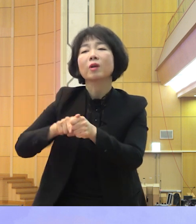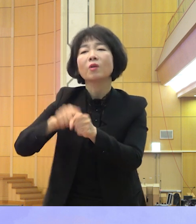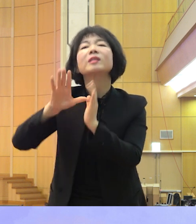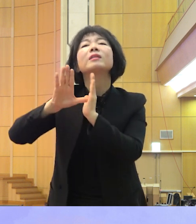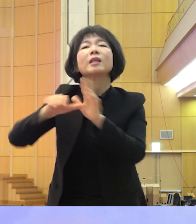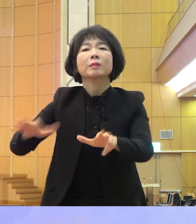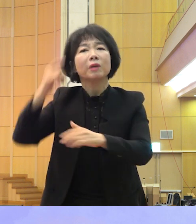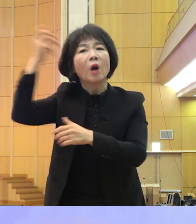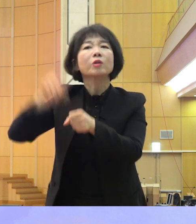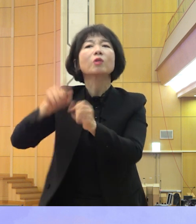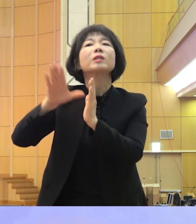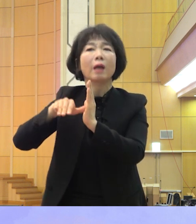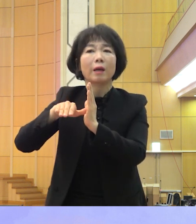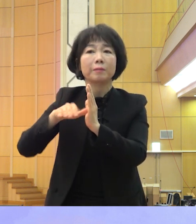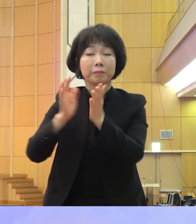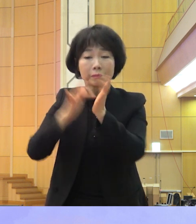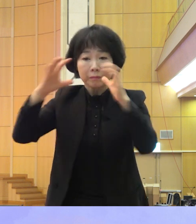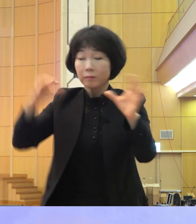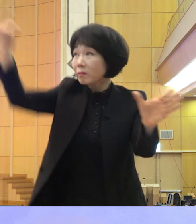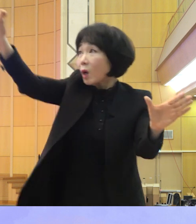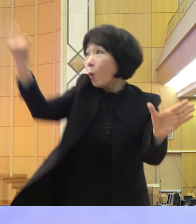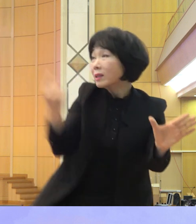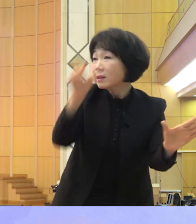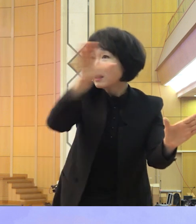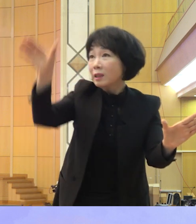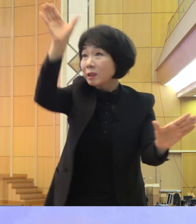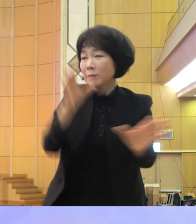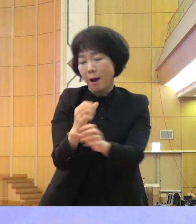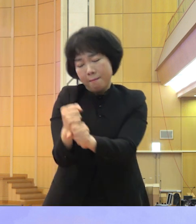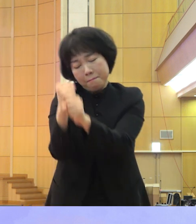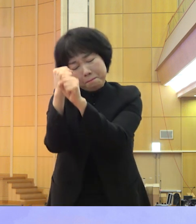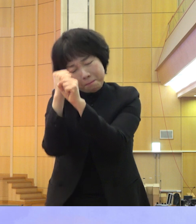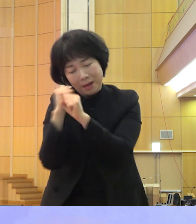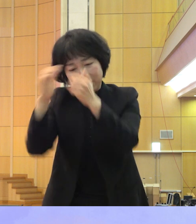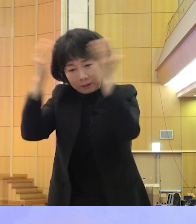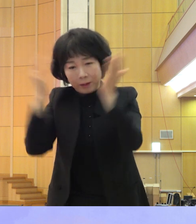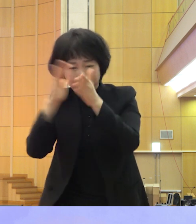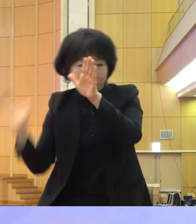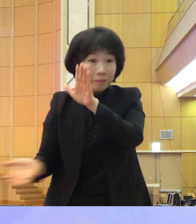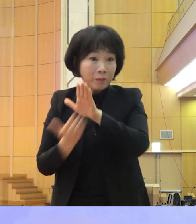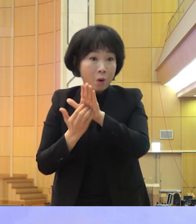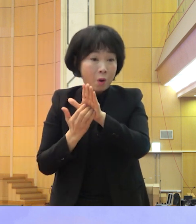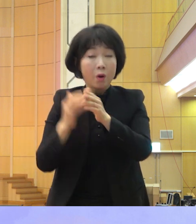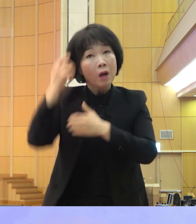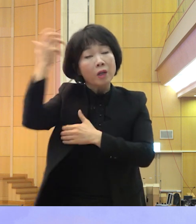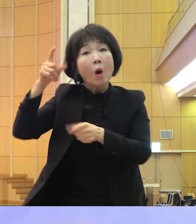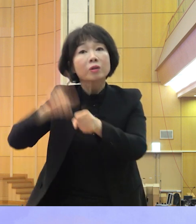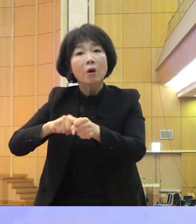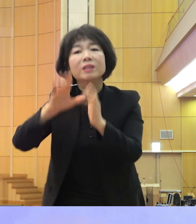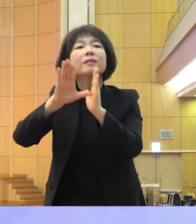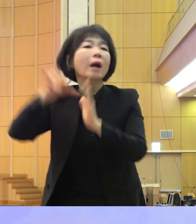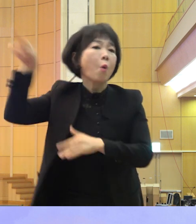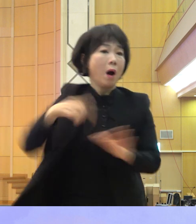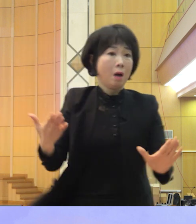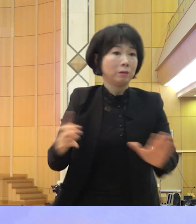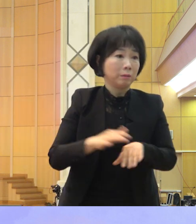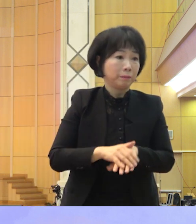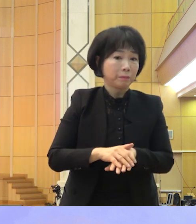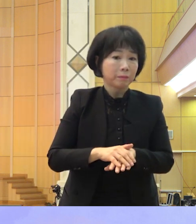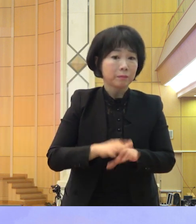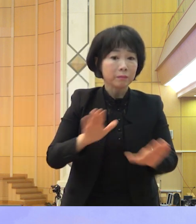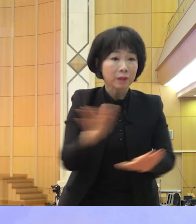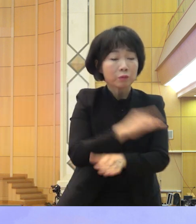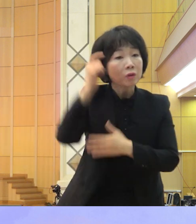영적 시대. 예수님이 이 땅에 와서 십자가 지시고 다 이루시고 이제는 영적 시대가 왔기 때문에